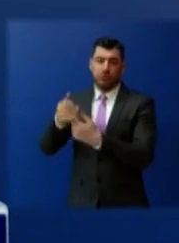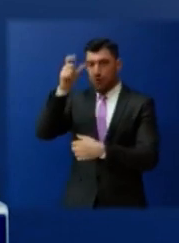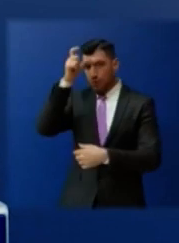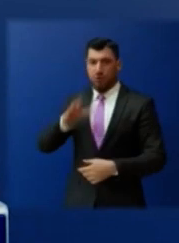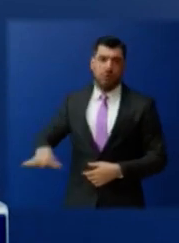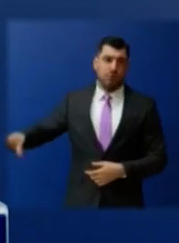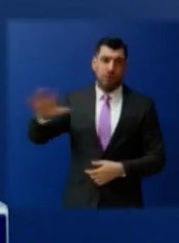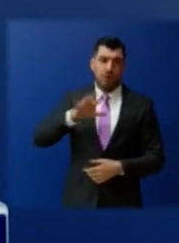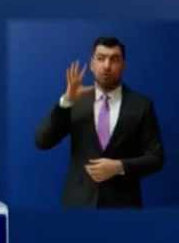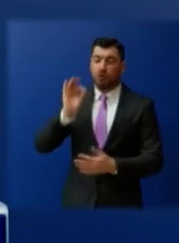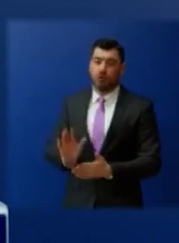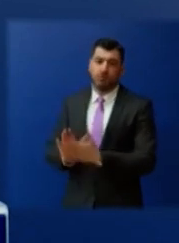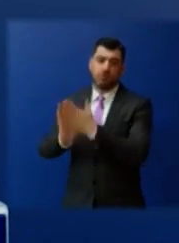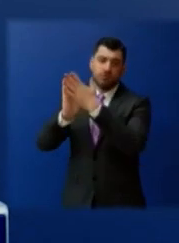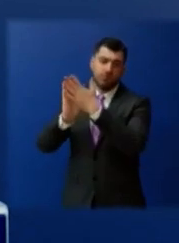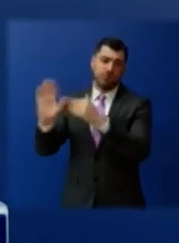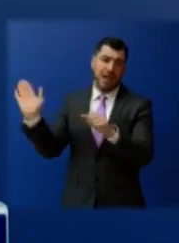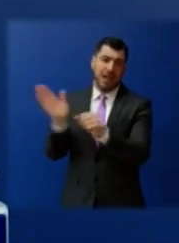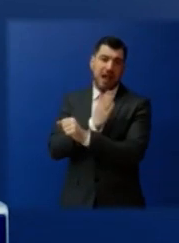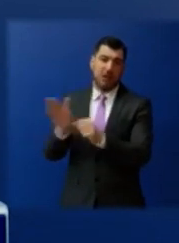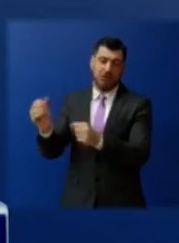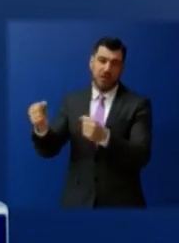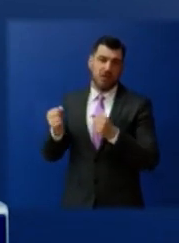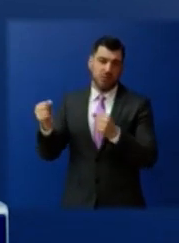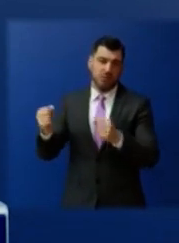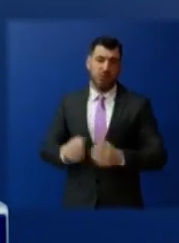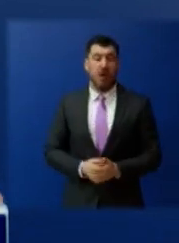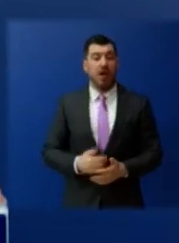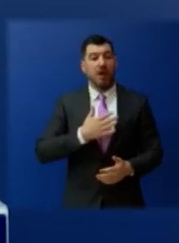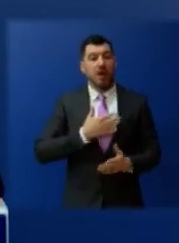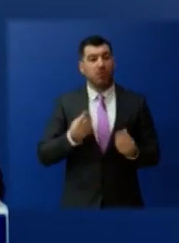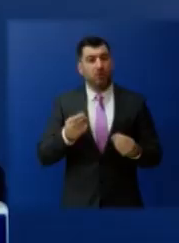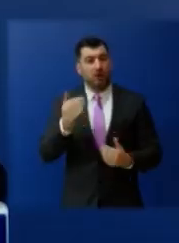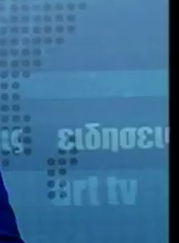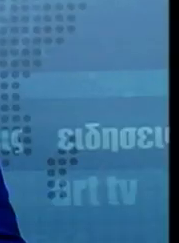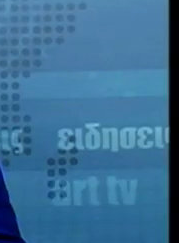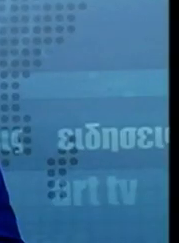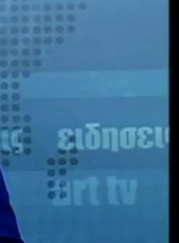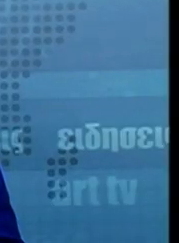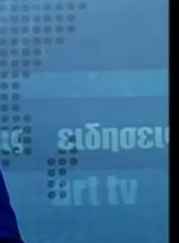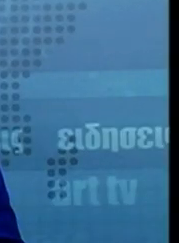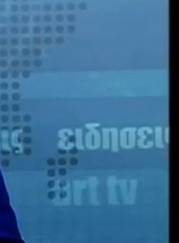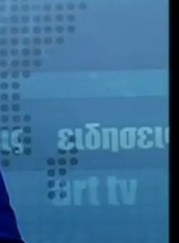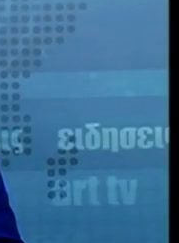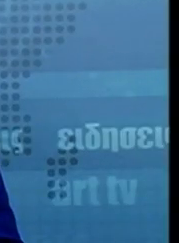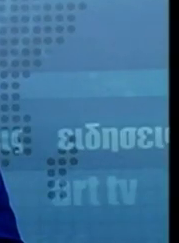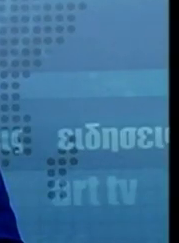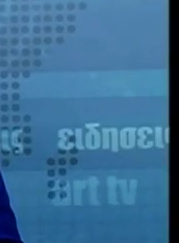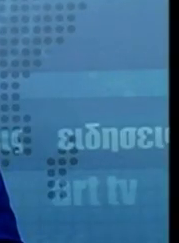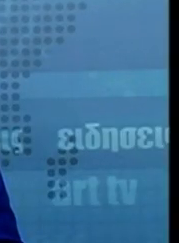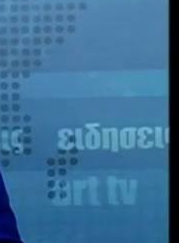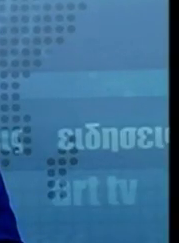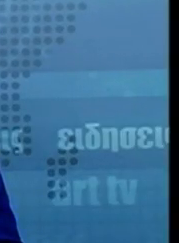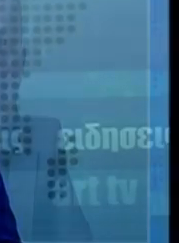στην αντιμετώπιση αυτών των τραγικών συνεπειών της μεγάλης καταστροφής. Ευχαριστώ πολύ και παρακαλώ για τις ερωτήσεις. Και στο σημείο αυτό, κυρίες και κύριοι, πάμε